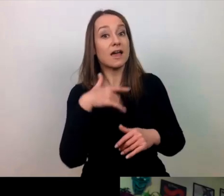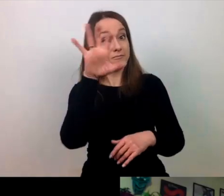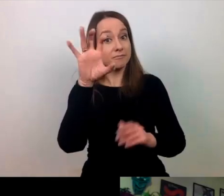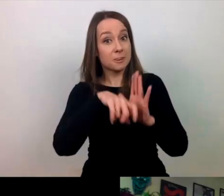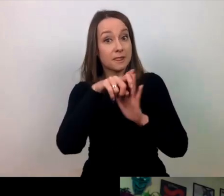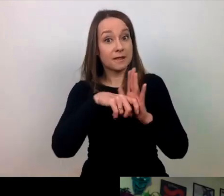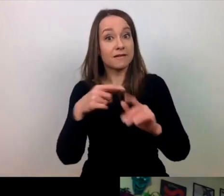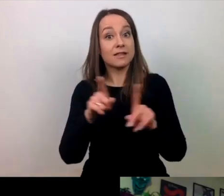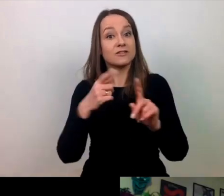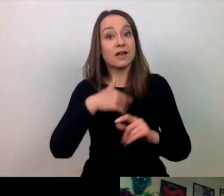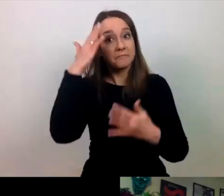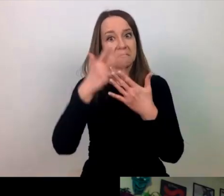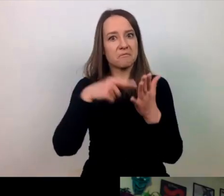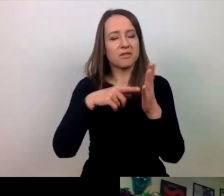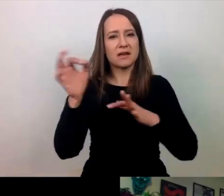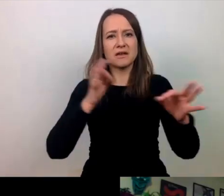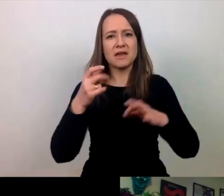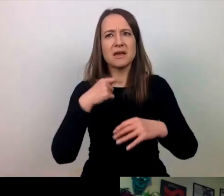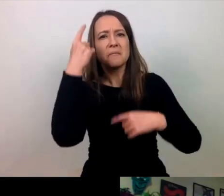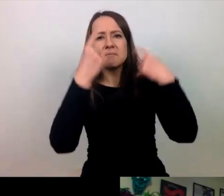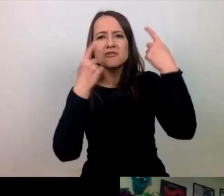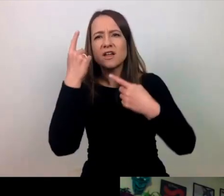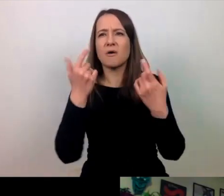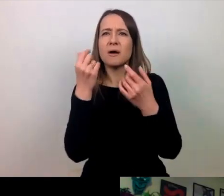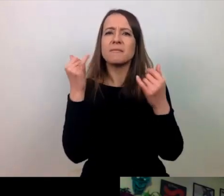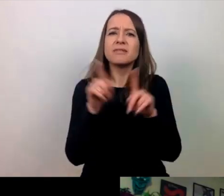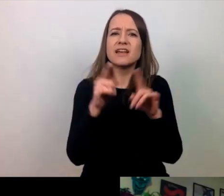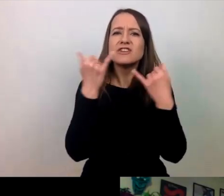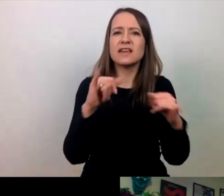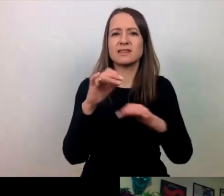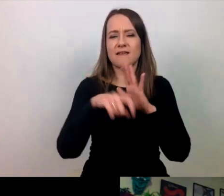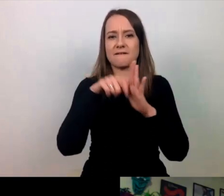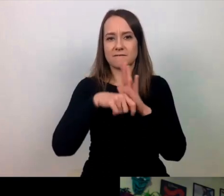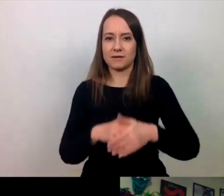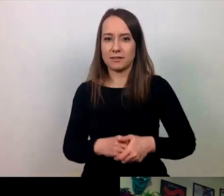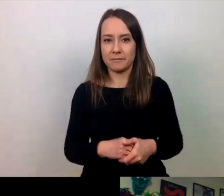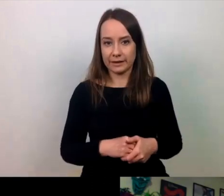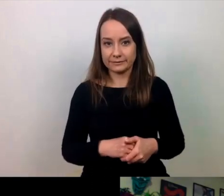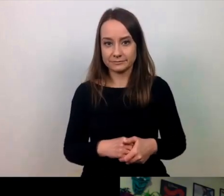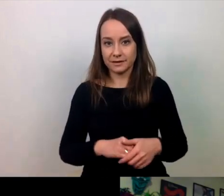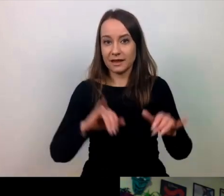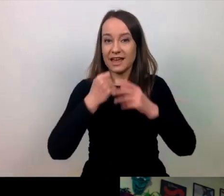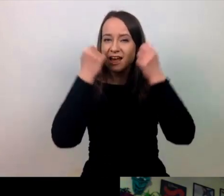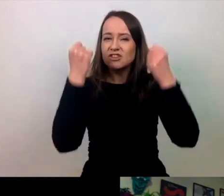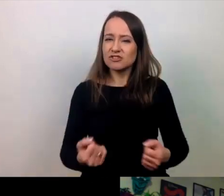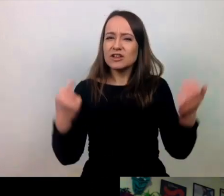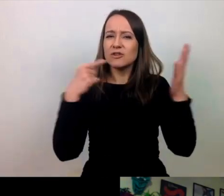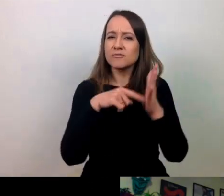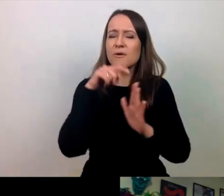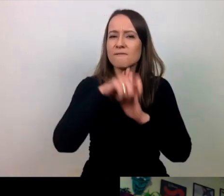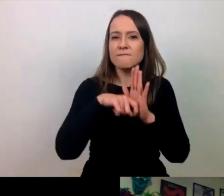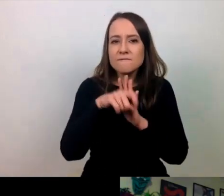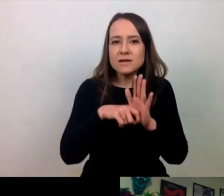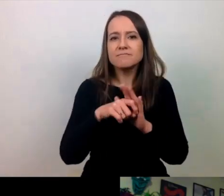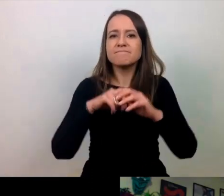i teraz jak poznałam tę historię, to sobie myślałam o tych innych filmach, gdzie takie rzeczy się dzieją, i jak trudno jest taki film, gdzie to jest